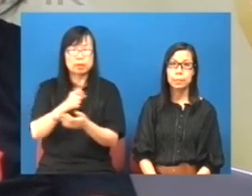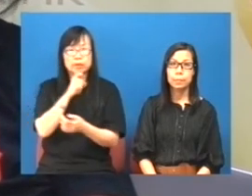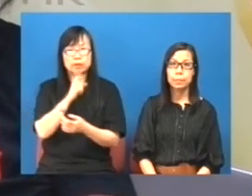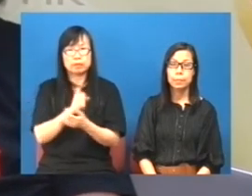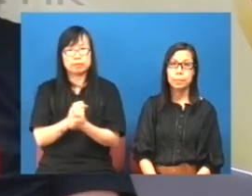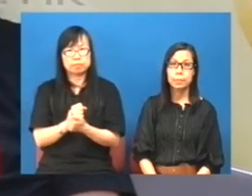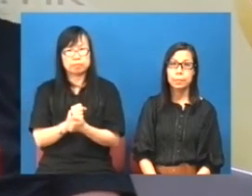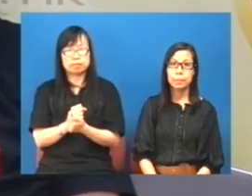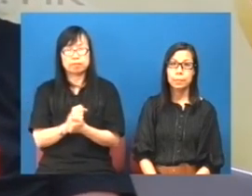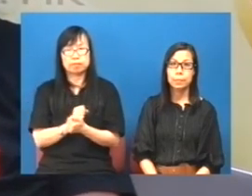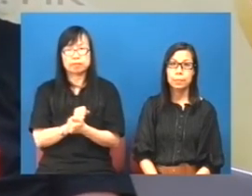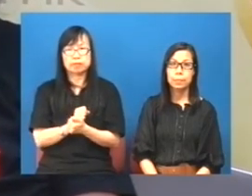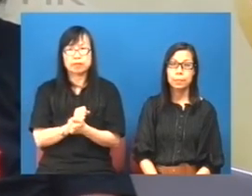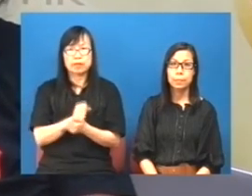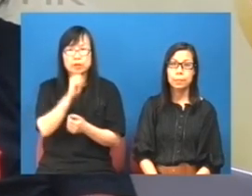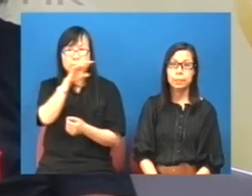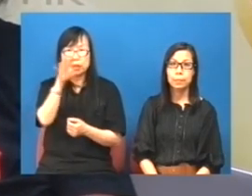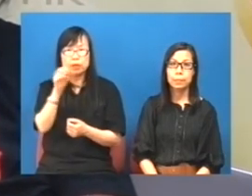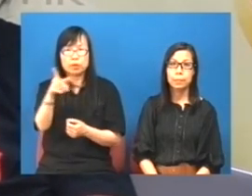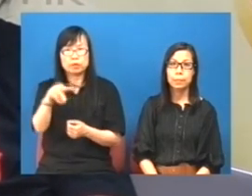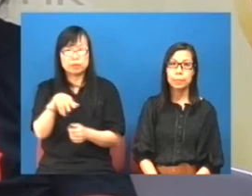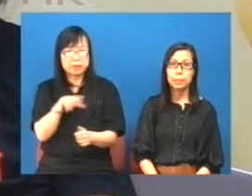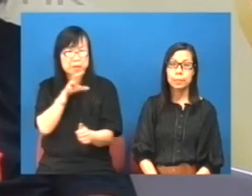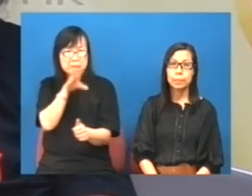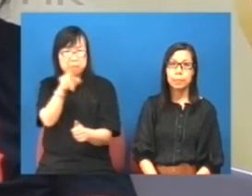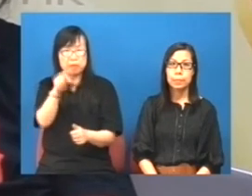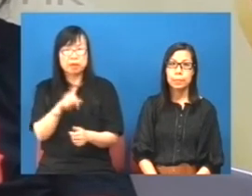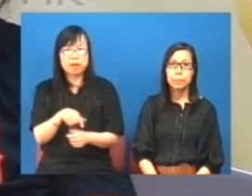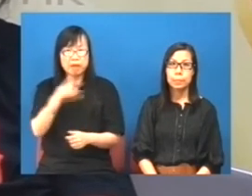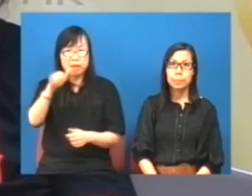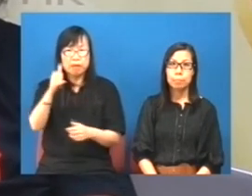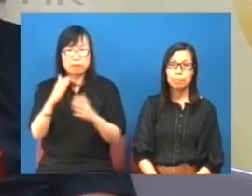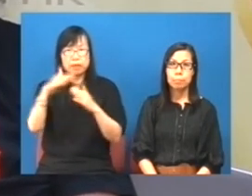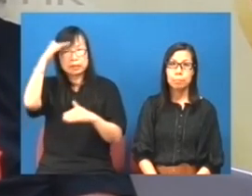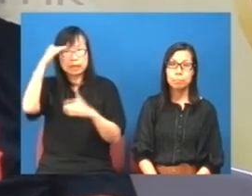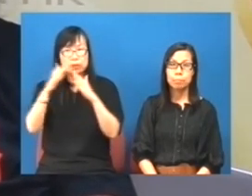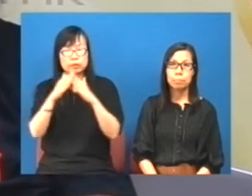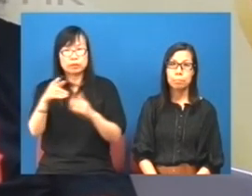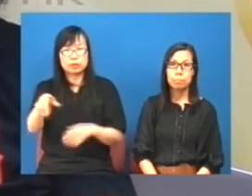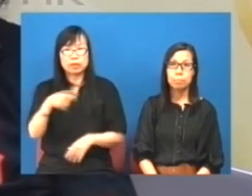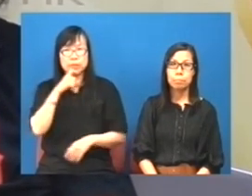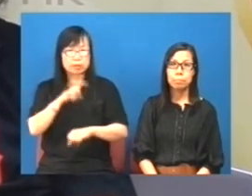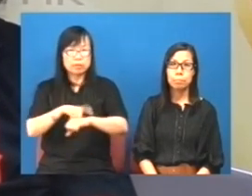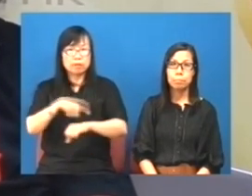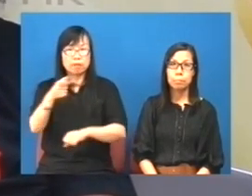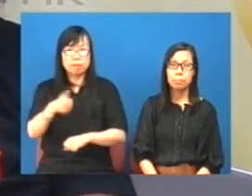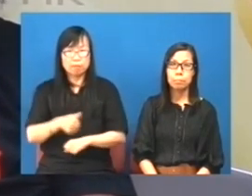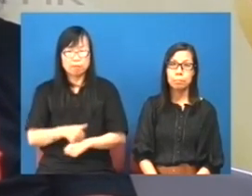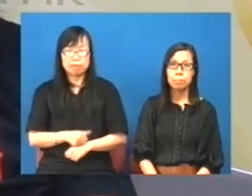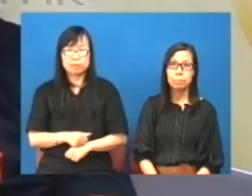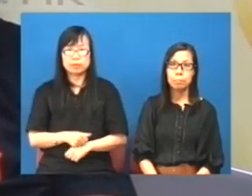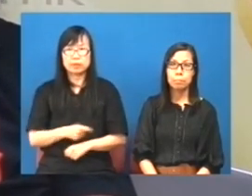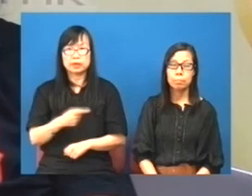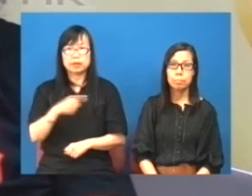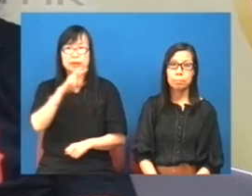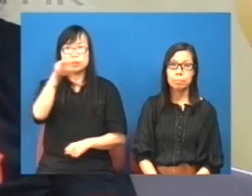聯聯聯聯聯聯聯聯聯聯聯聯聯